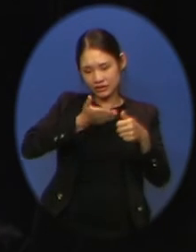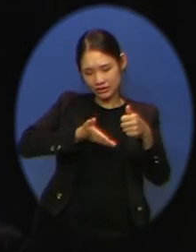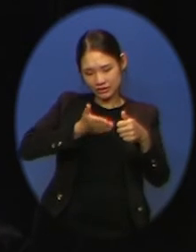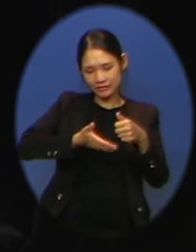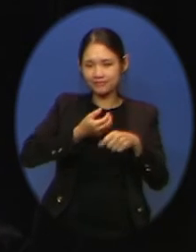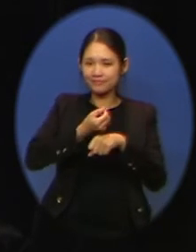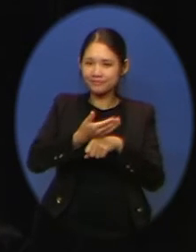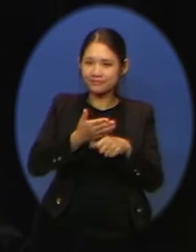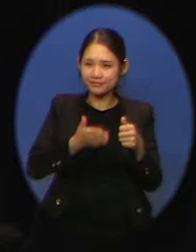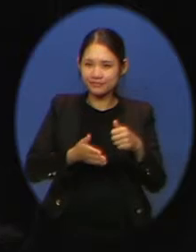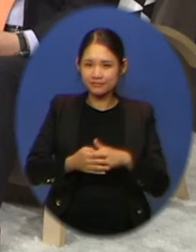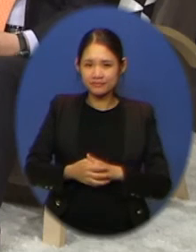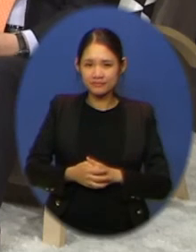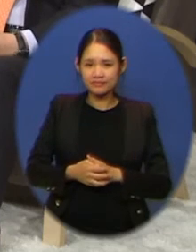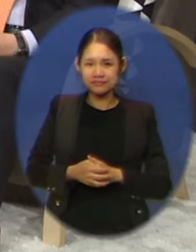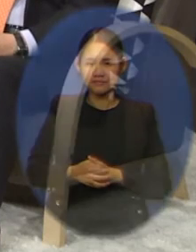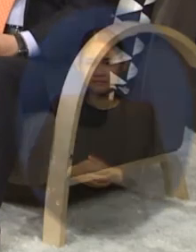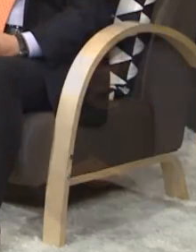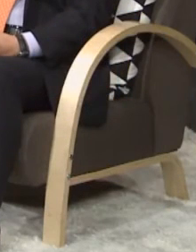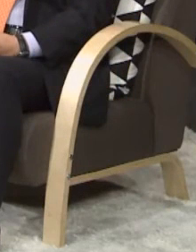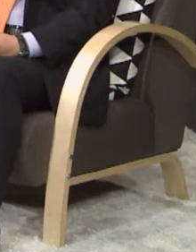전달해 주시기 바랍니다.